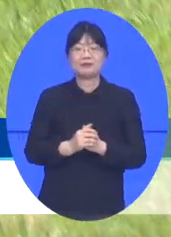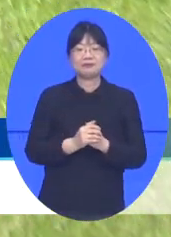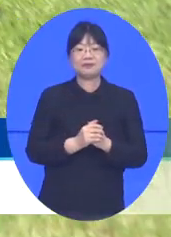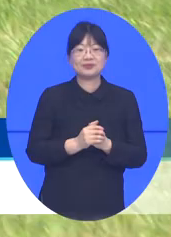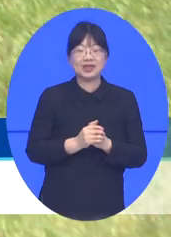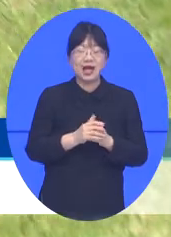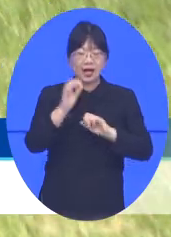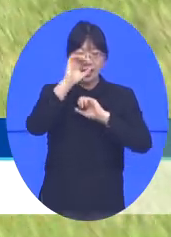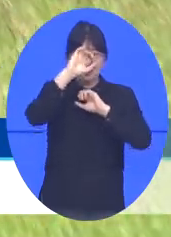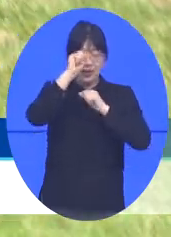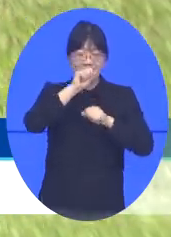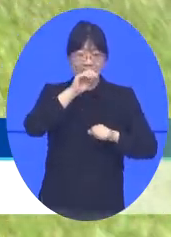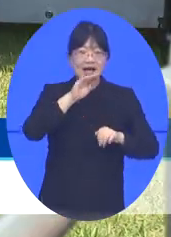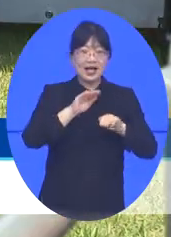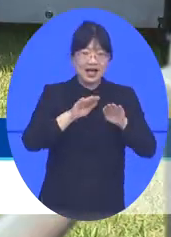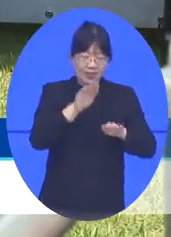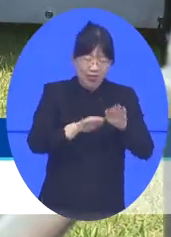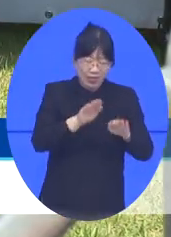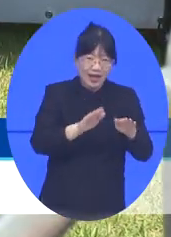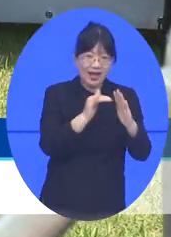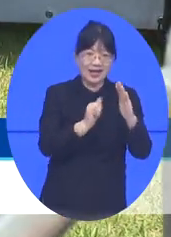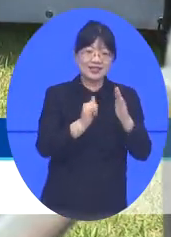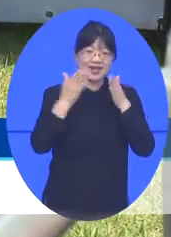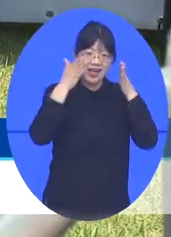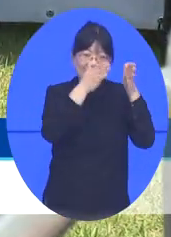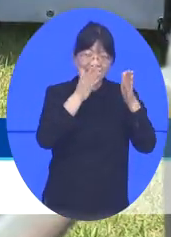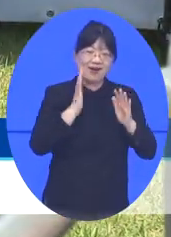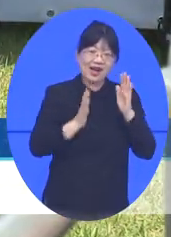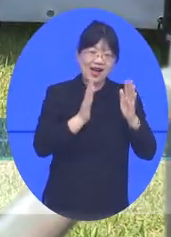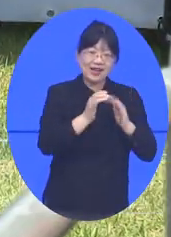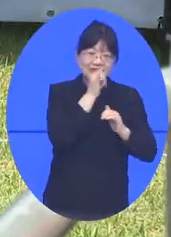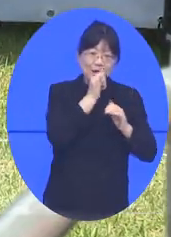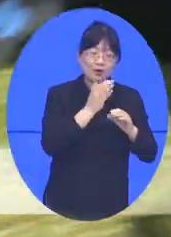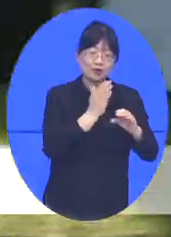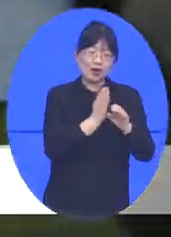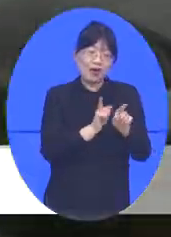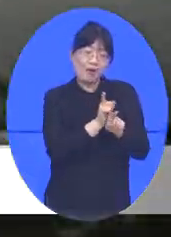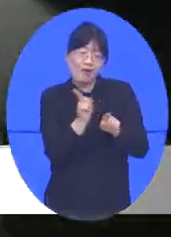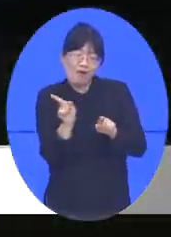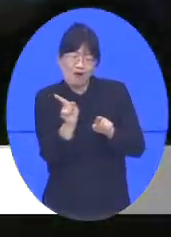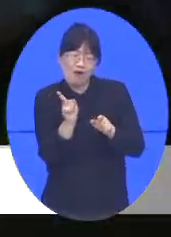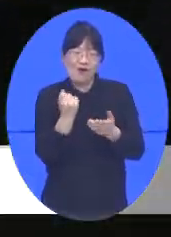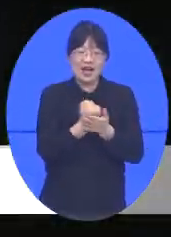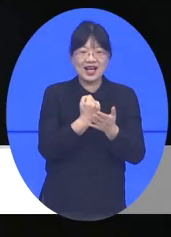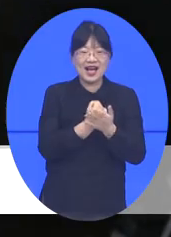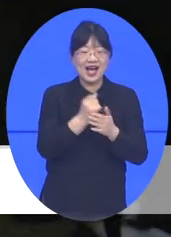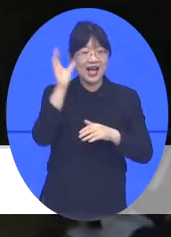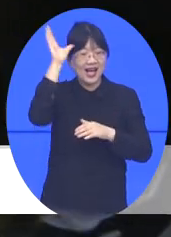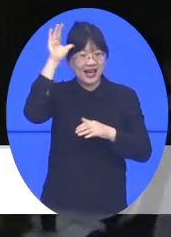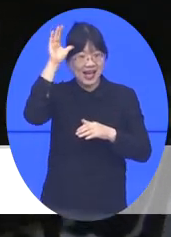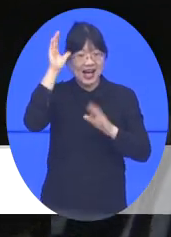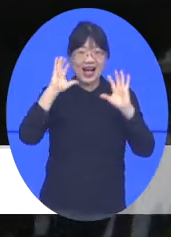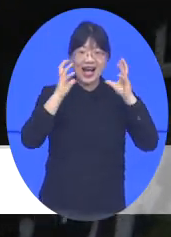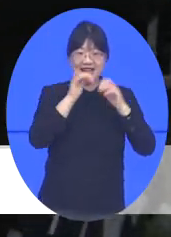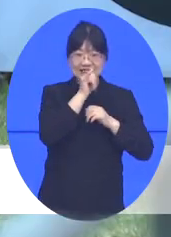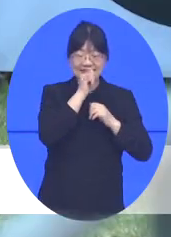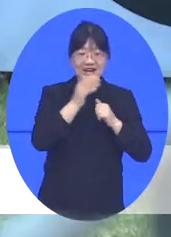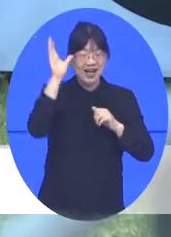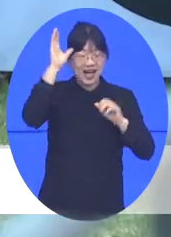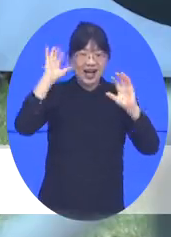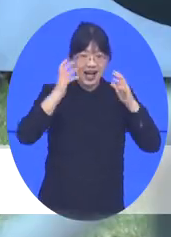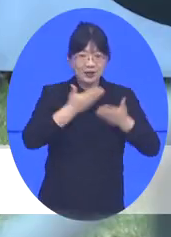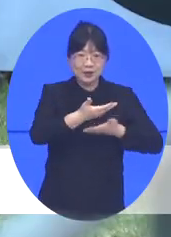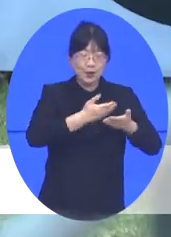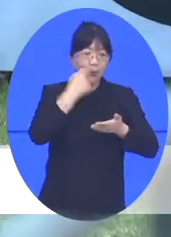반려견의 발이 땅에 닿자마자 가족을 향해 힘껏 달려갑니다. 중간에 샛길로 빠져 애간장을 태우는 강아지도 있습니다.